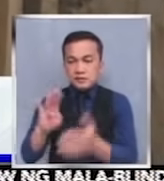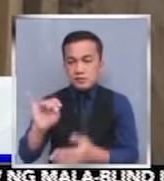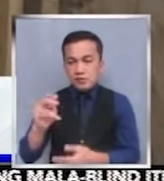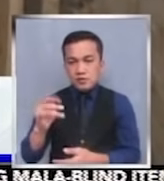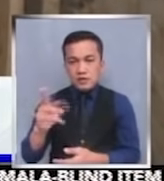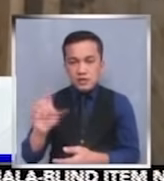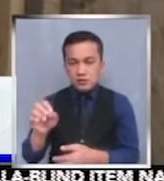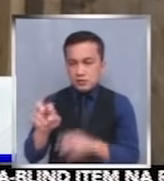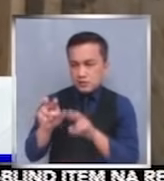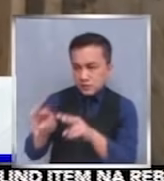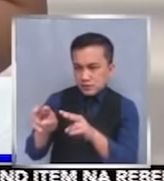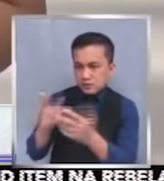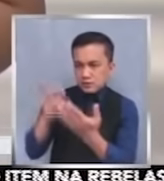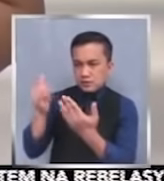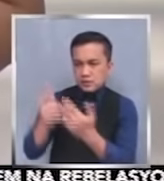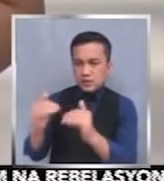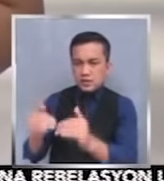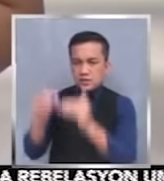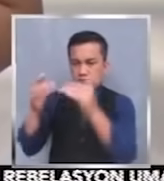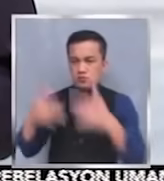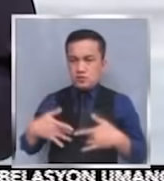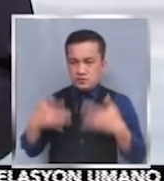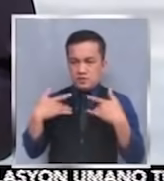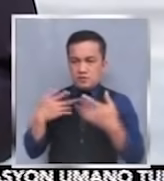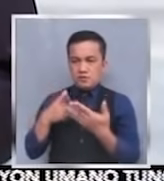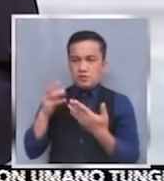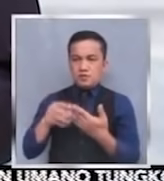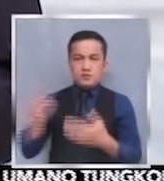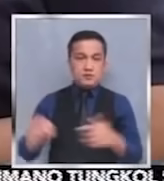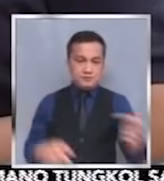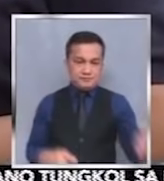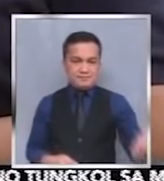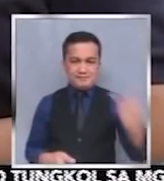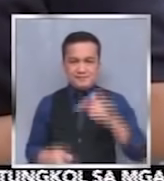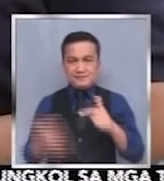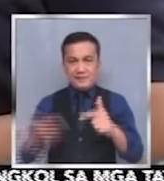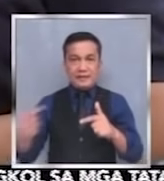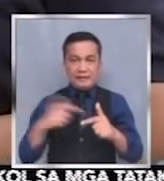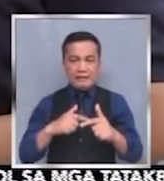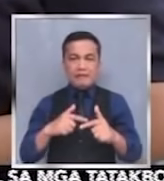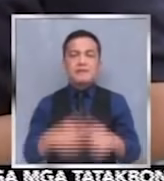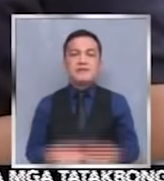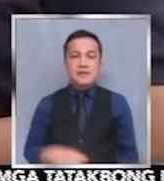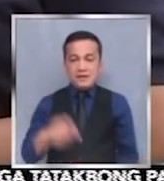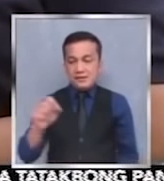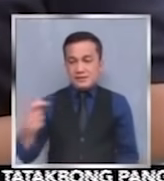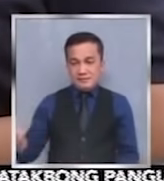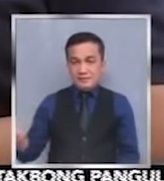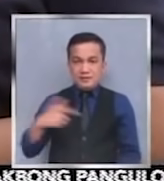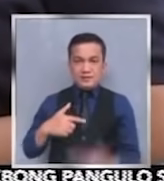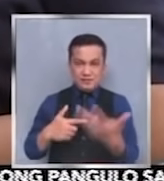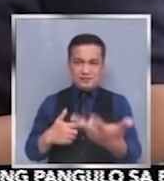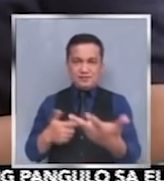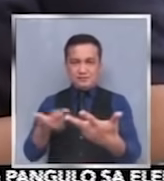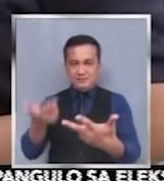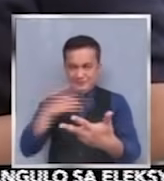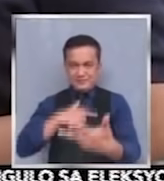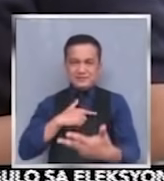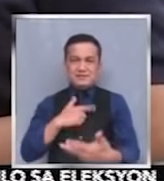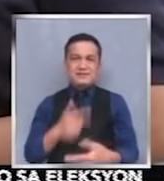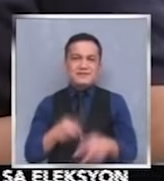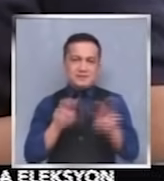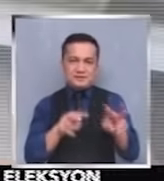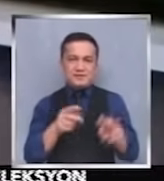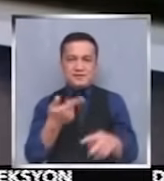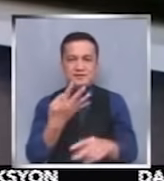Buhay Program doon. Sanima Refran, Mav Gonzalez, Sandra Aguinaldo, Nakatutok, 24 Oras.